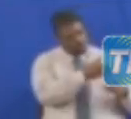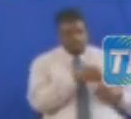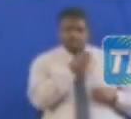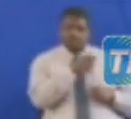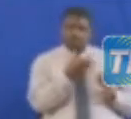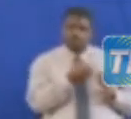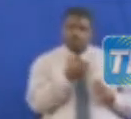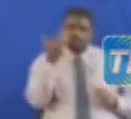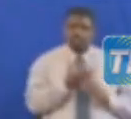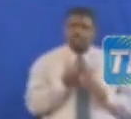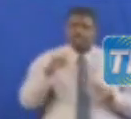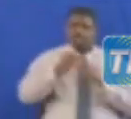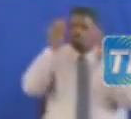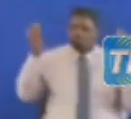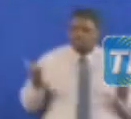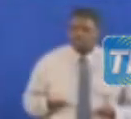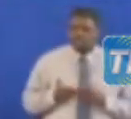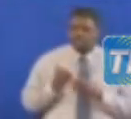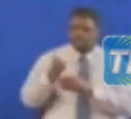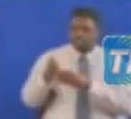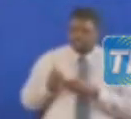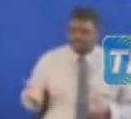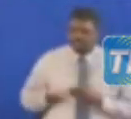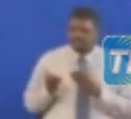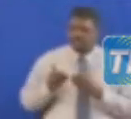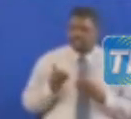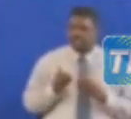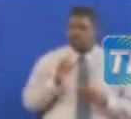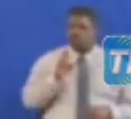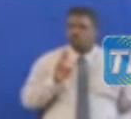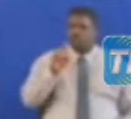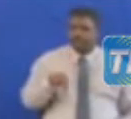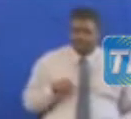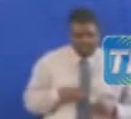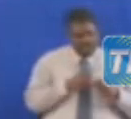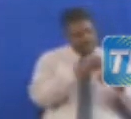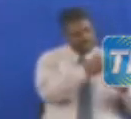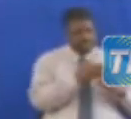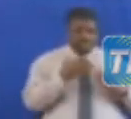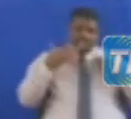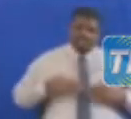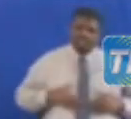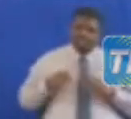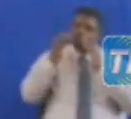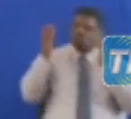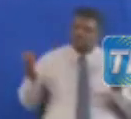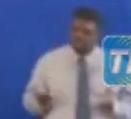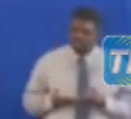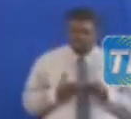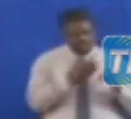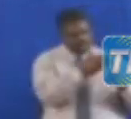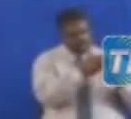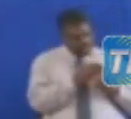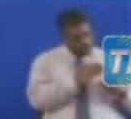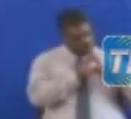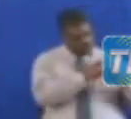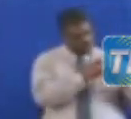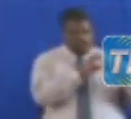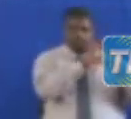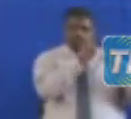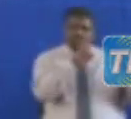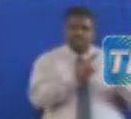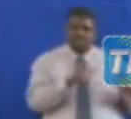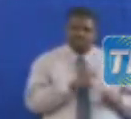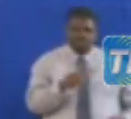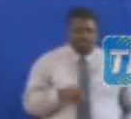ni pamoja na Benki ya Dunia, Shirika la Maendeleo la Umoja wa Mataifa, Shirika la Afya Duniani, Shirika la Ushirikiano la